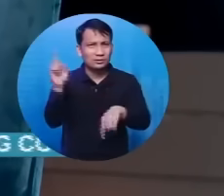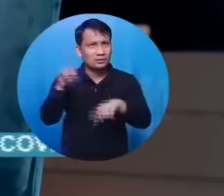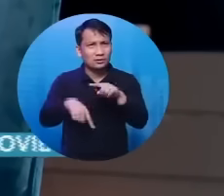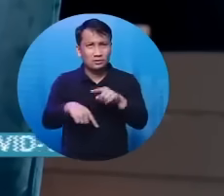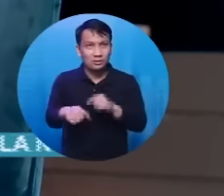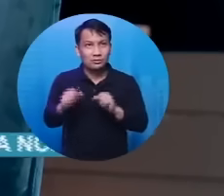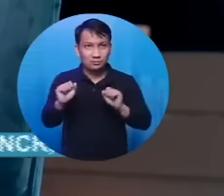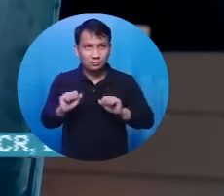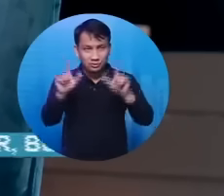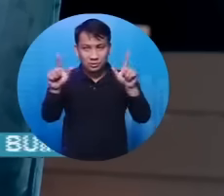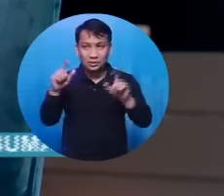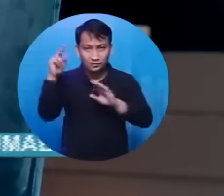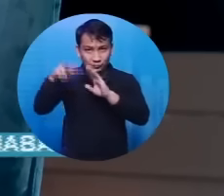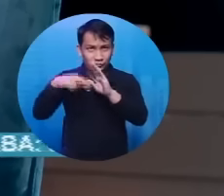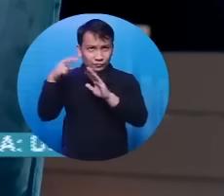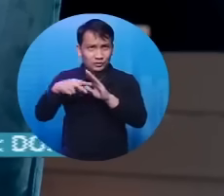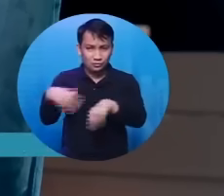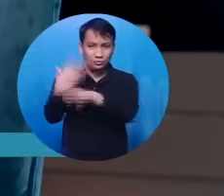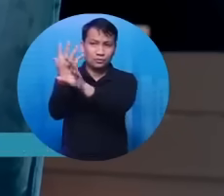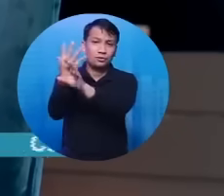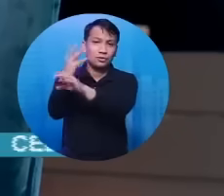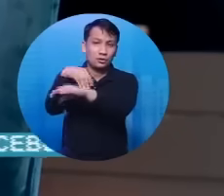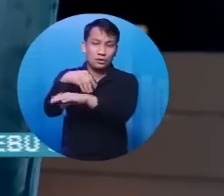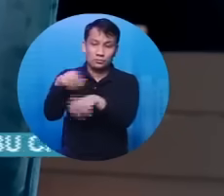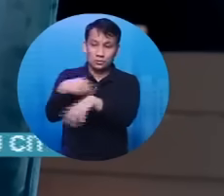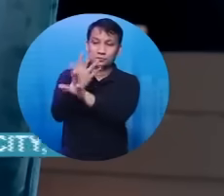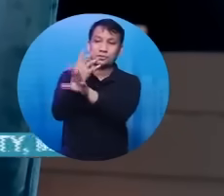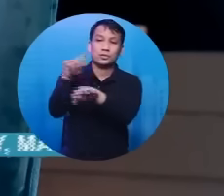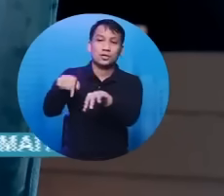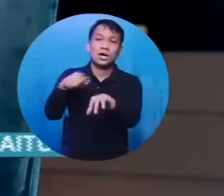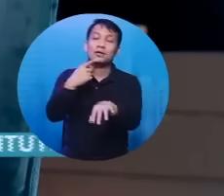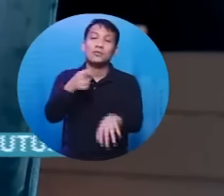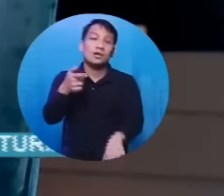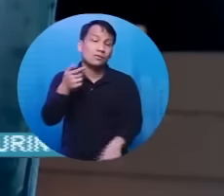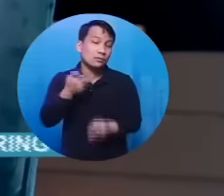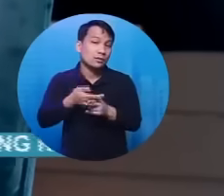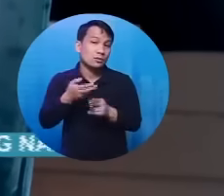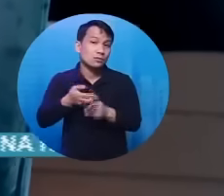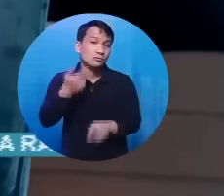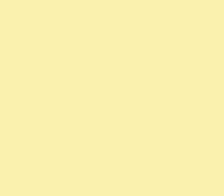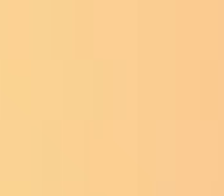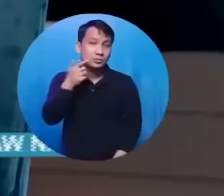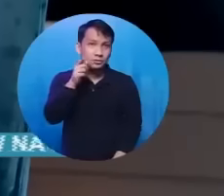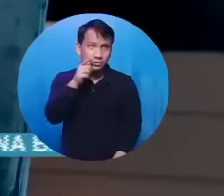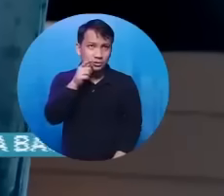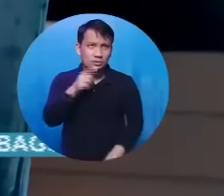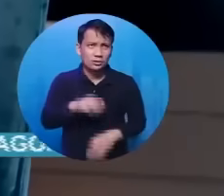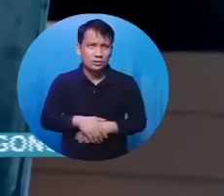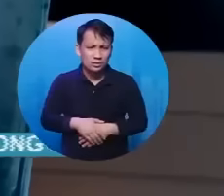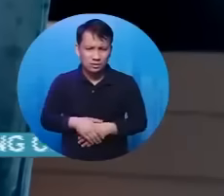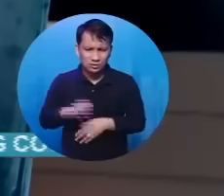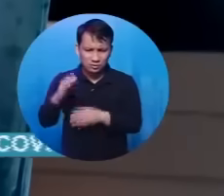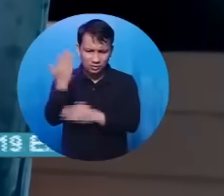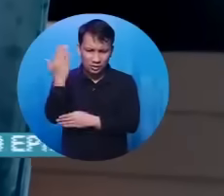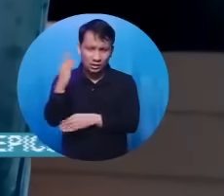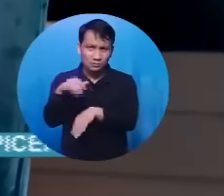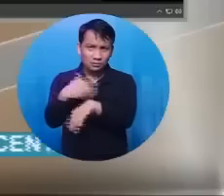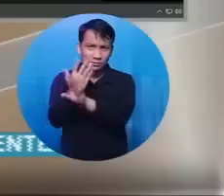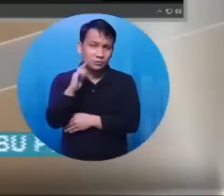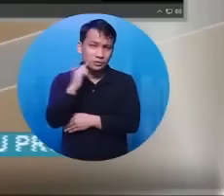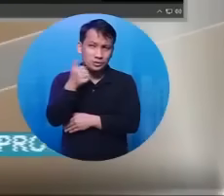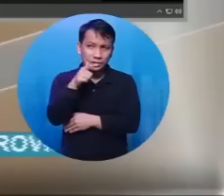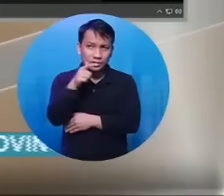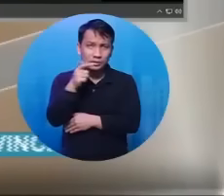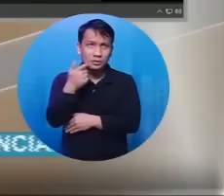ng mga magulang. Gaya video call, makakausap natin ang nagreklamong si Jenaline Duhay Lungsod. Miss Jenaline, magandang umaga